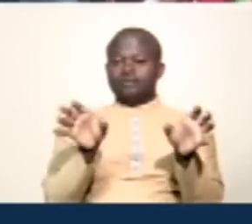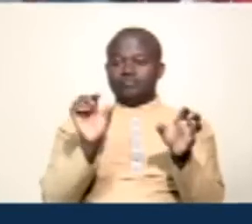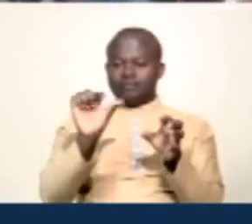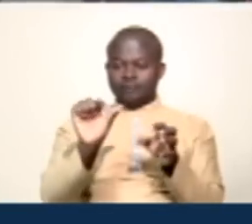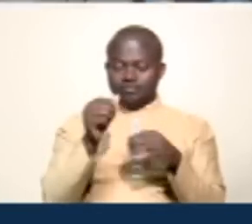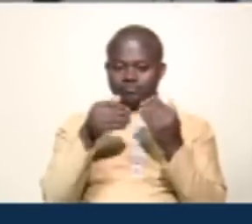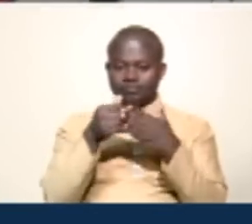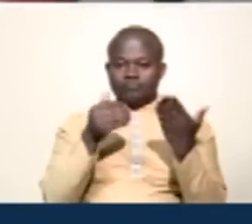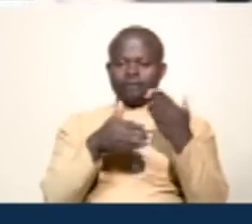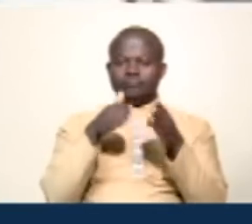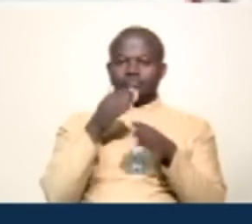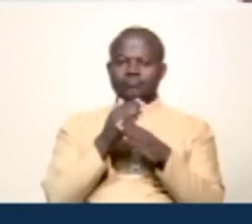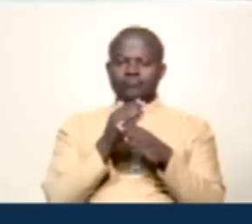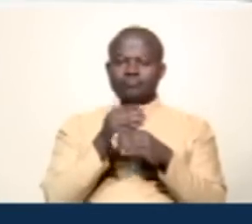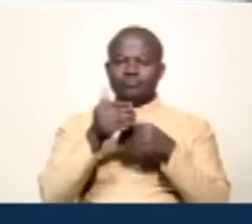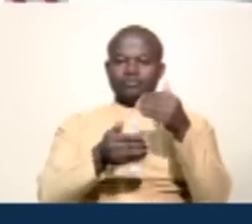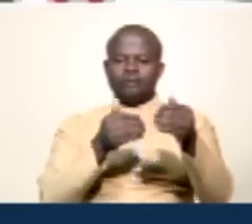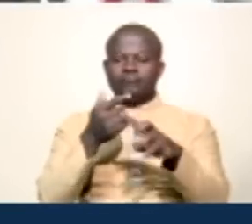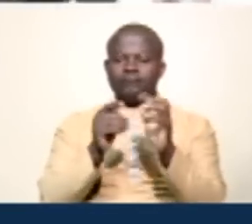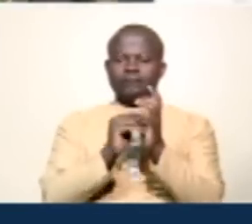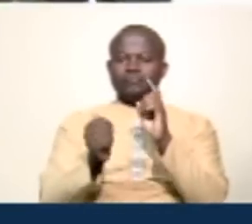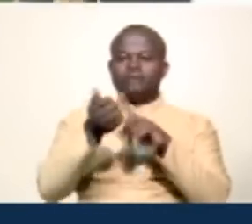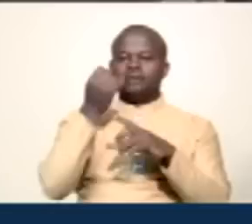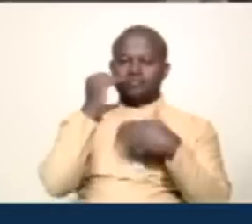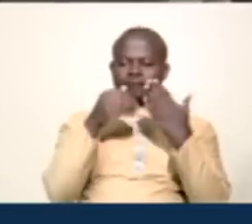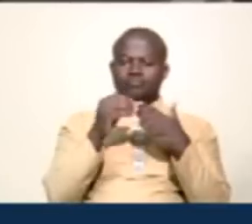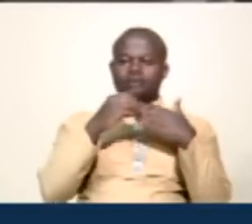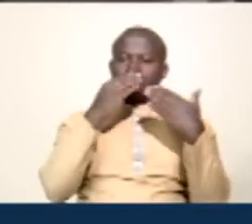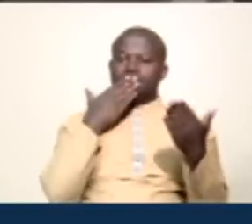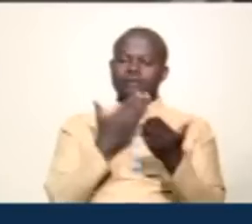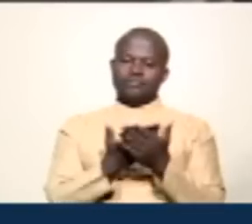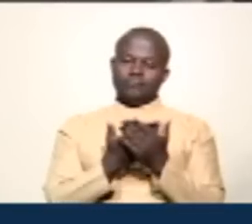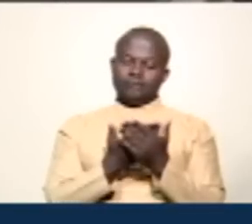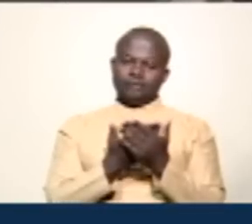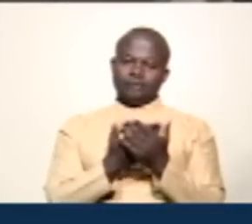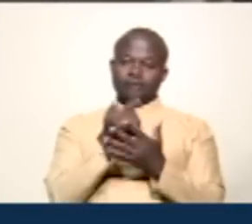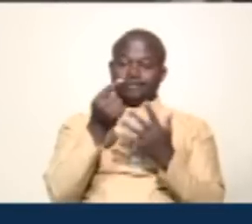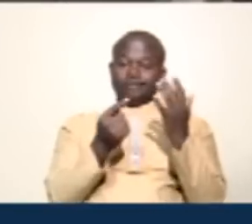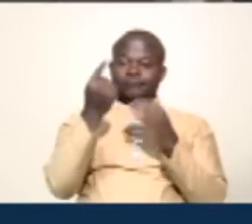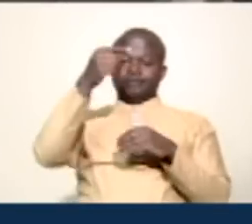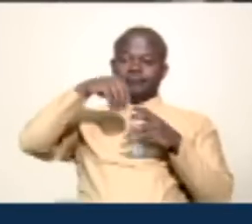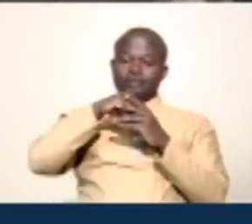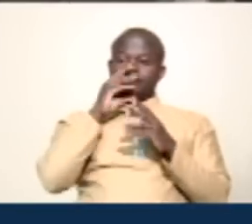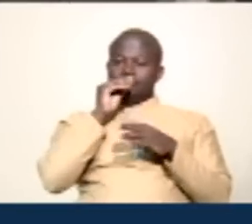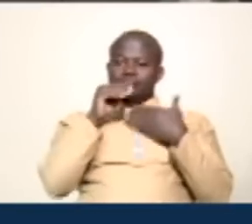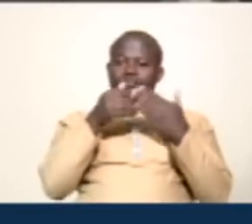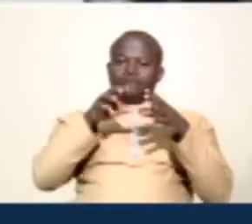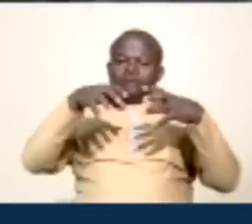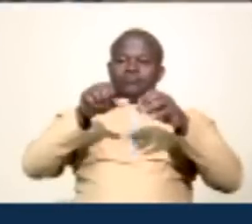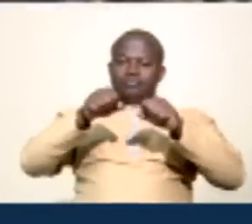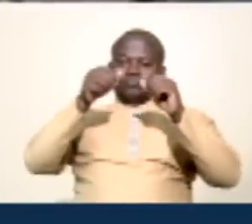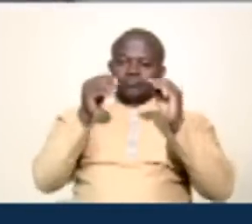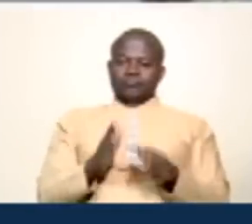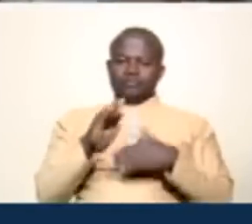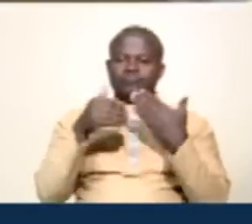ariko kubaka ni urugendo kandi bigerwaho iyo hari ubuyobozi bwiza. Iyi ni imwe mu mvugo iri tsinda ry'abamotari